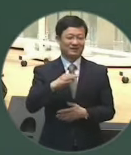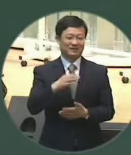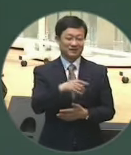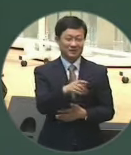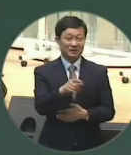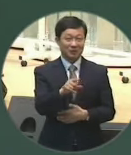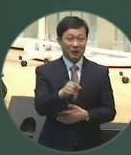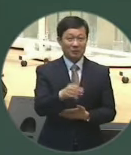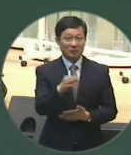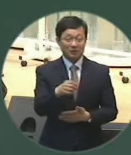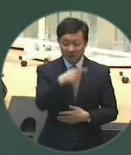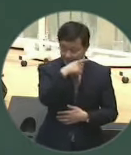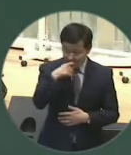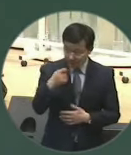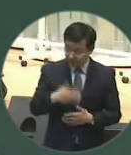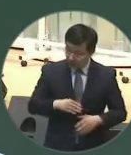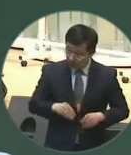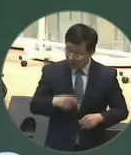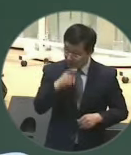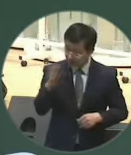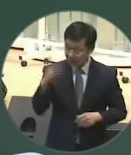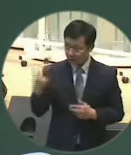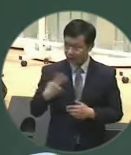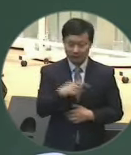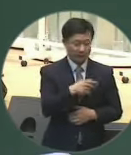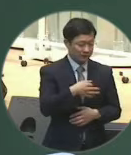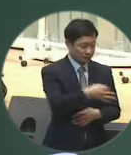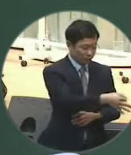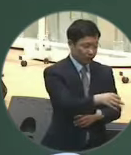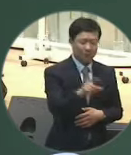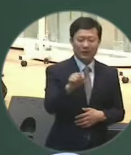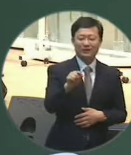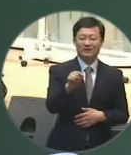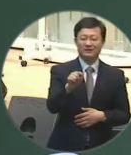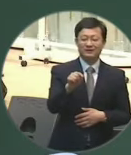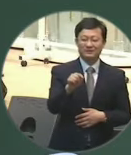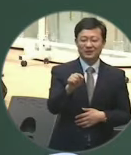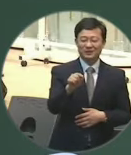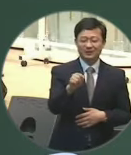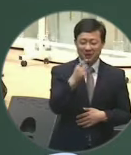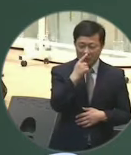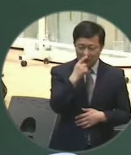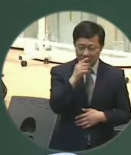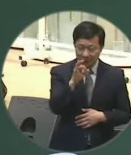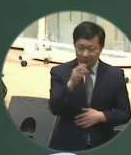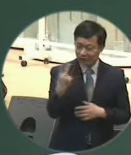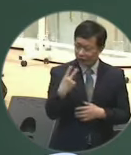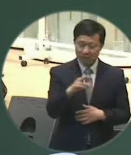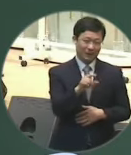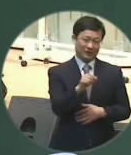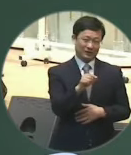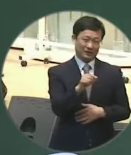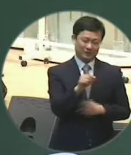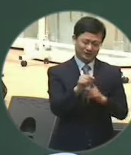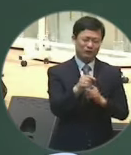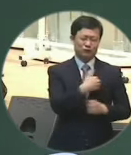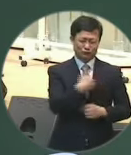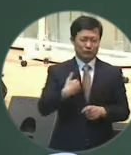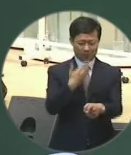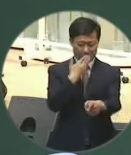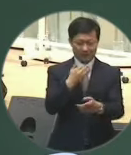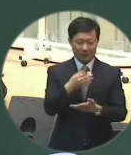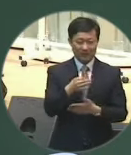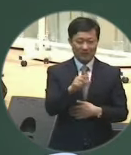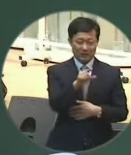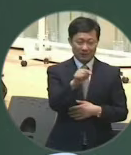야, 우리 배고픈데 짜장면 한 그릇 먹을까? 그것도 만 원 넘어가요. So, oh, well, that's hungry. Let's have some noodles together. 그렇잖아요. That's also $10. 그 정도로 이